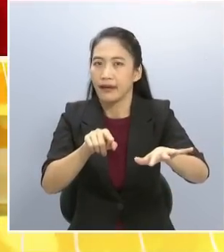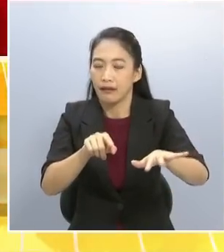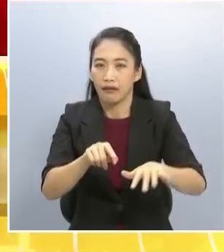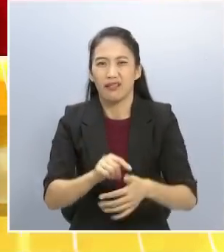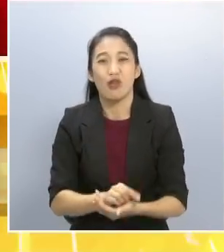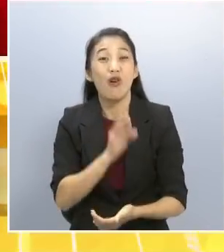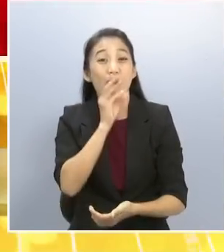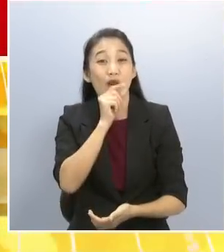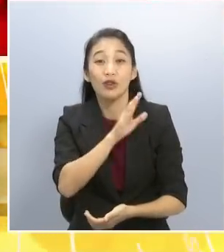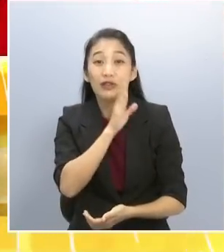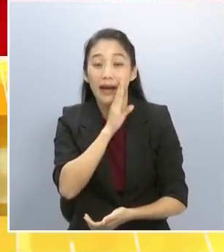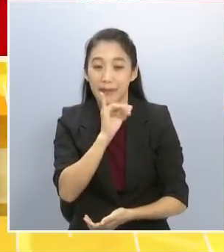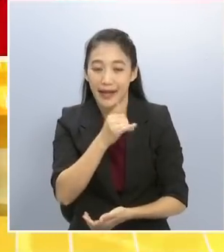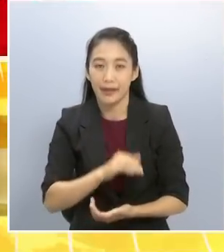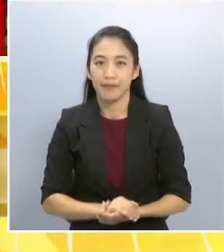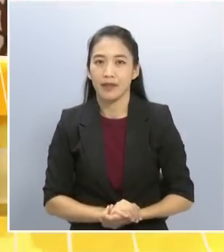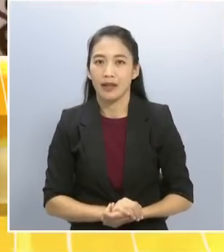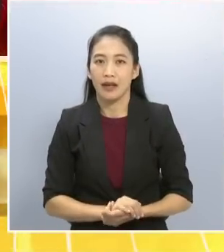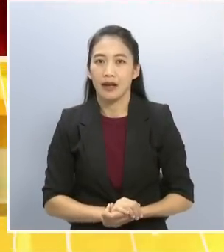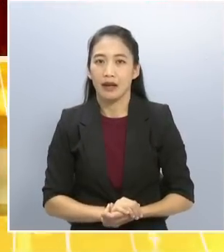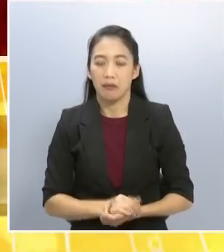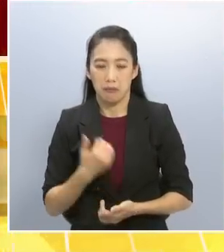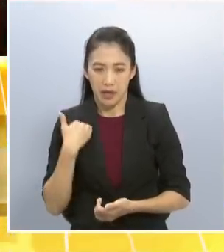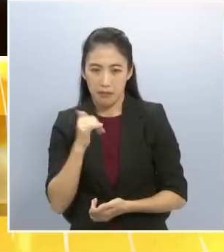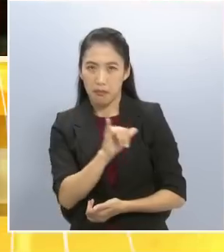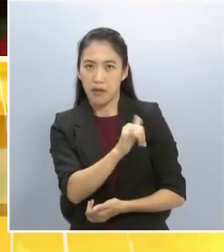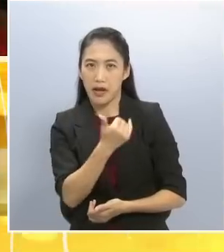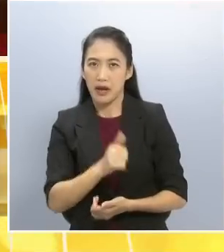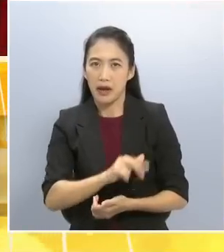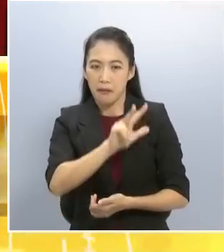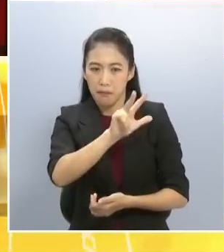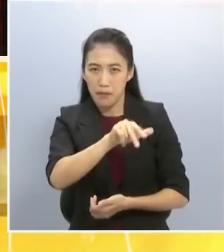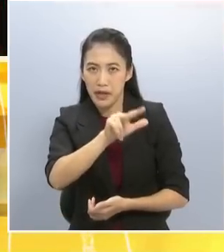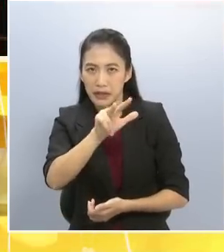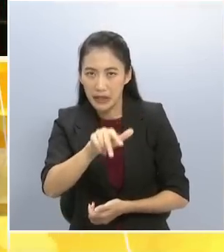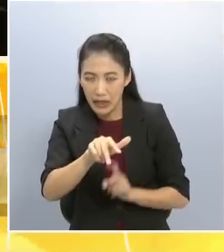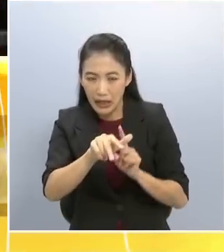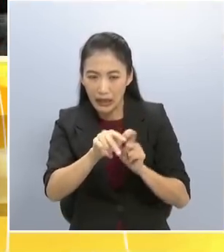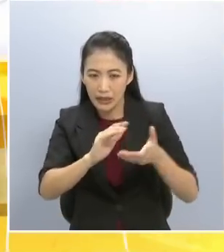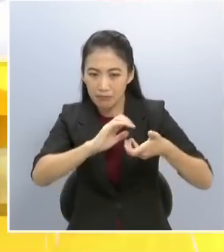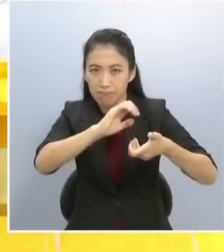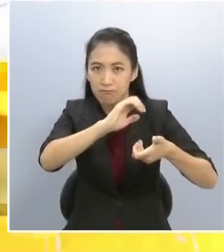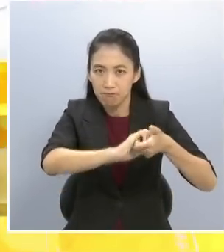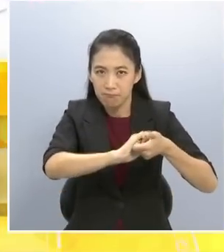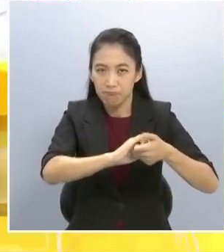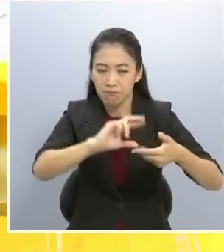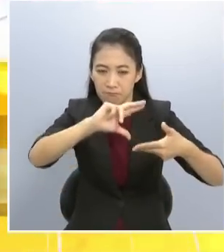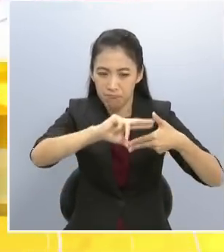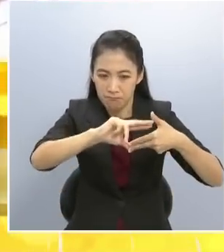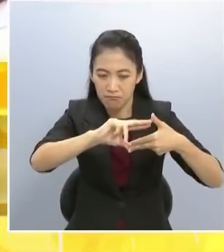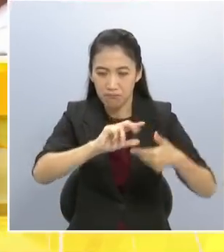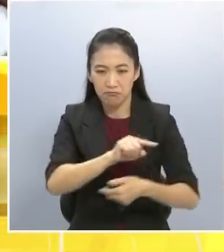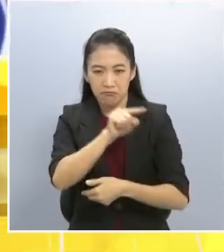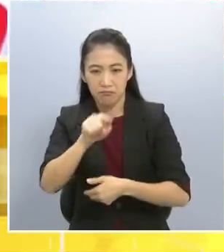เพื่อไทยตั้งรัฐบาลแข่งจับมือพลังประชารัฐเอาน้องชายพลเอกประวิตรมาไทยเอาภูมิใจไทย